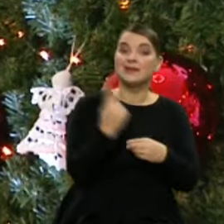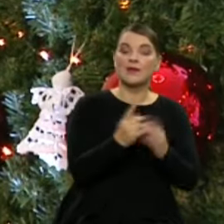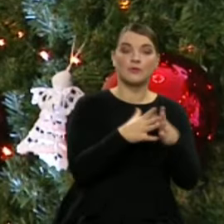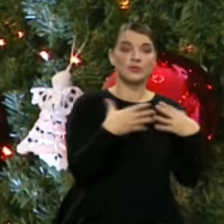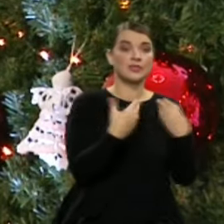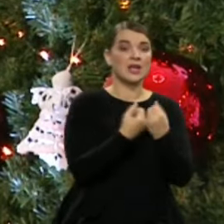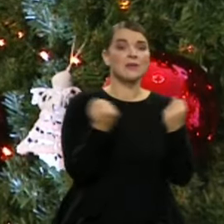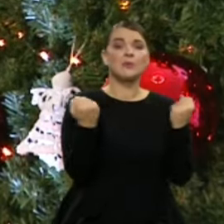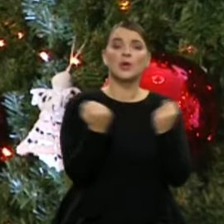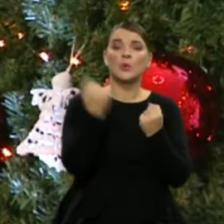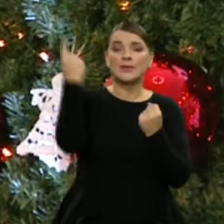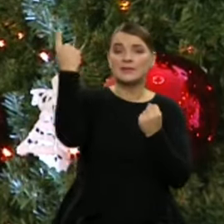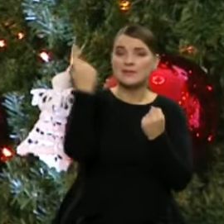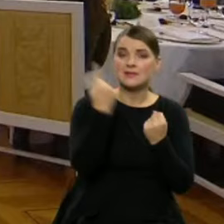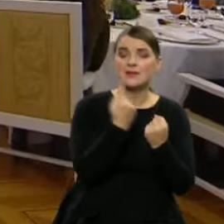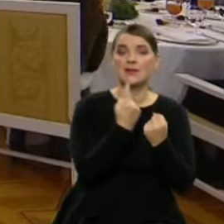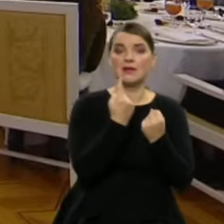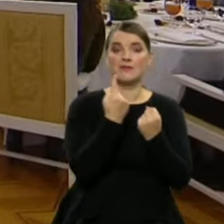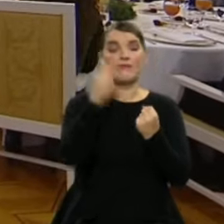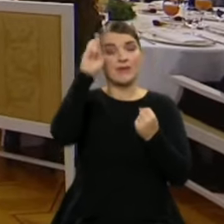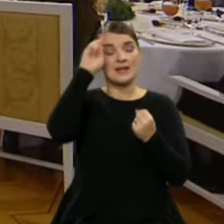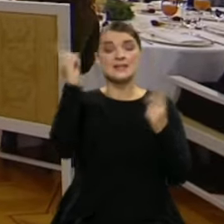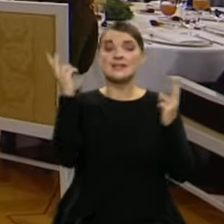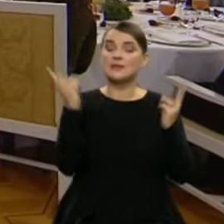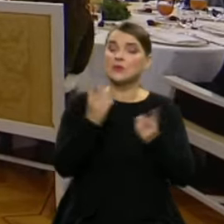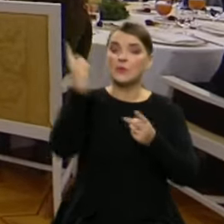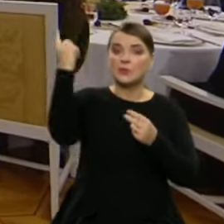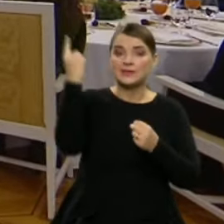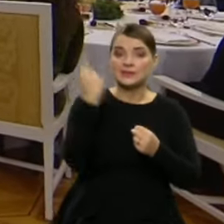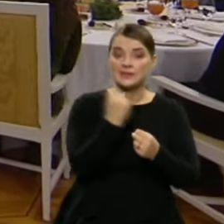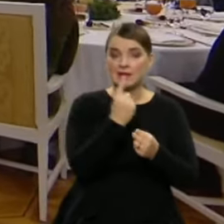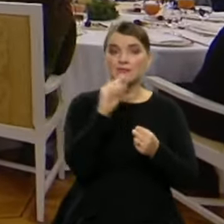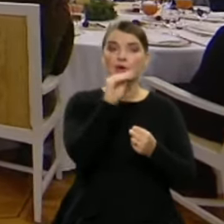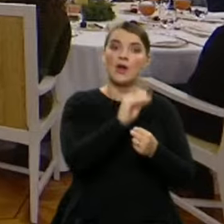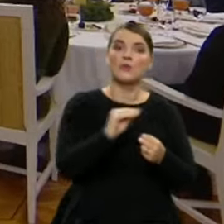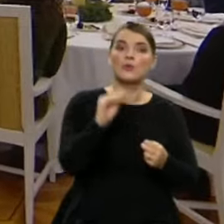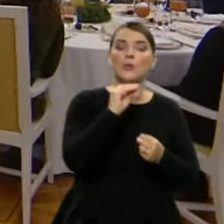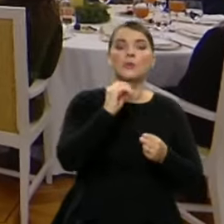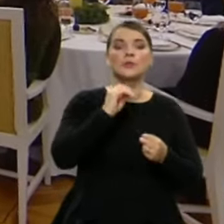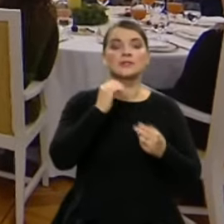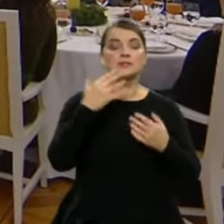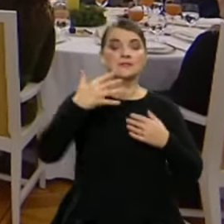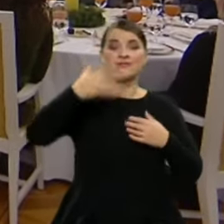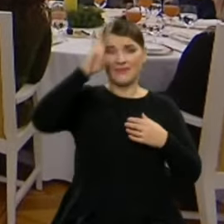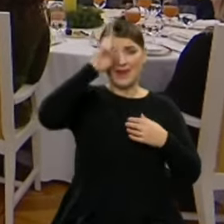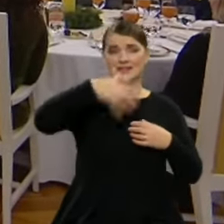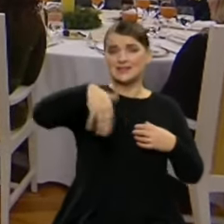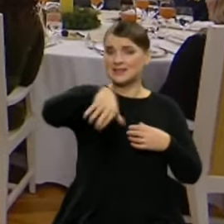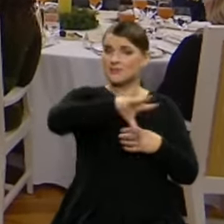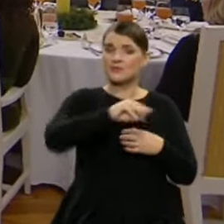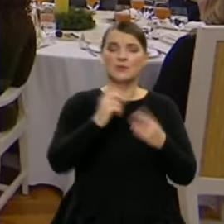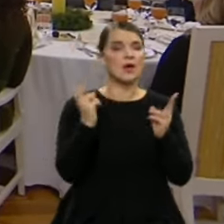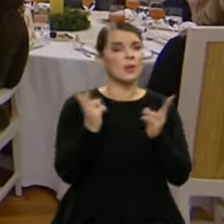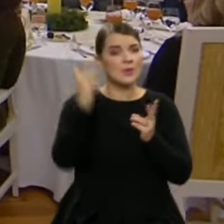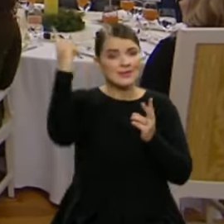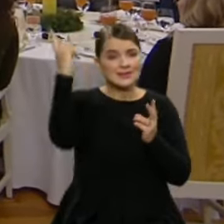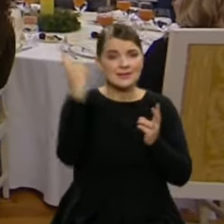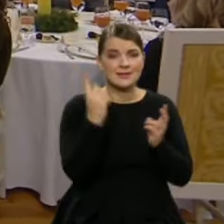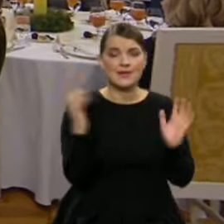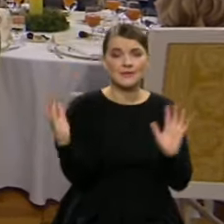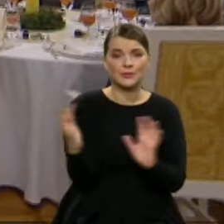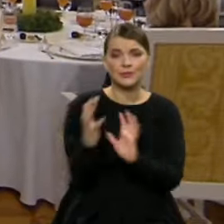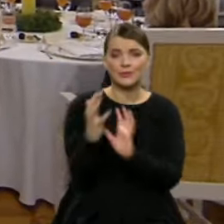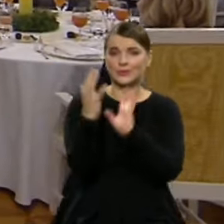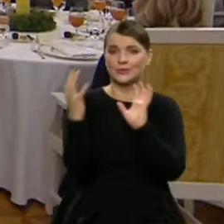Dievo. Europos ir pasaulio demokratija reikia Dievo. Nes šeima yra viešpaties užmojo pagrindas.